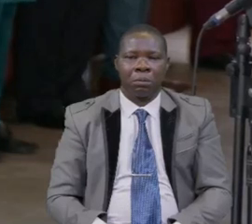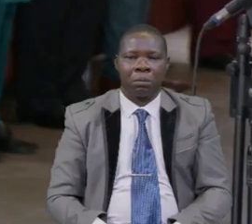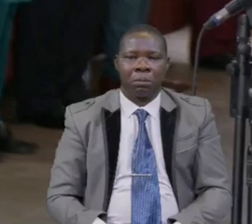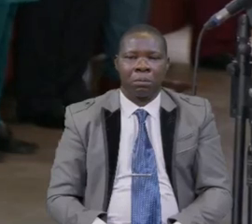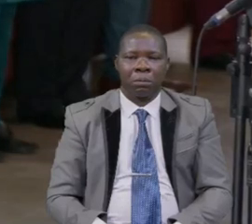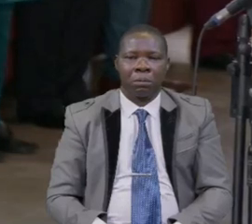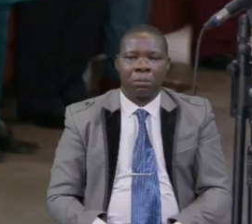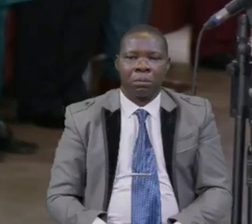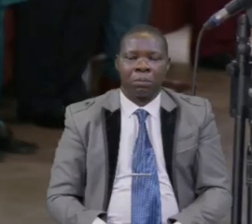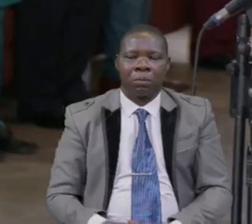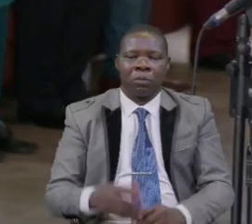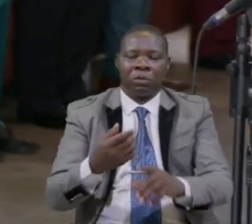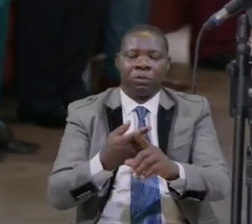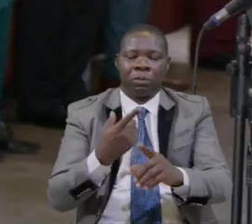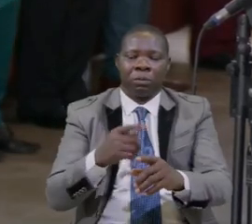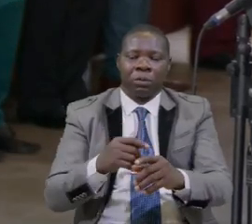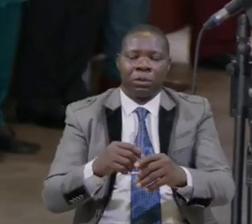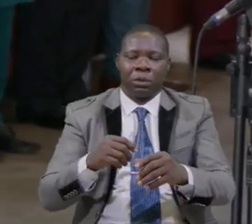Il a décidé de suivre Jésus.